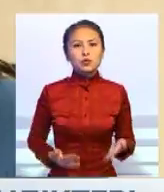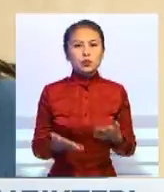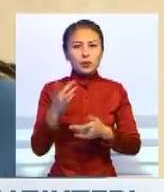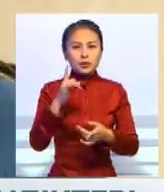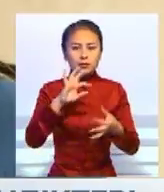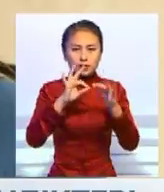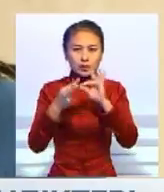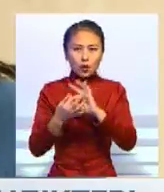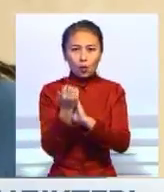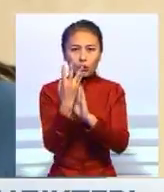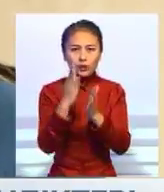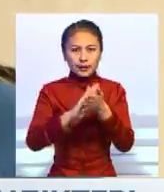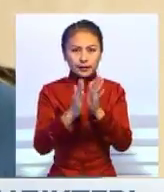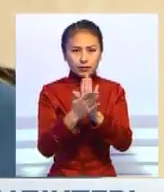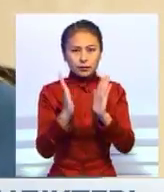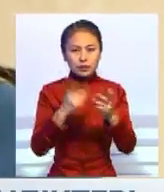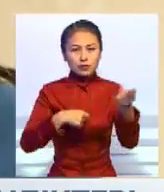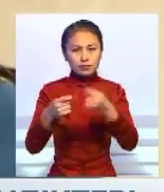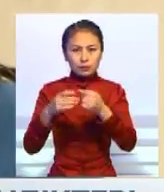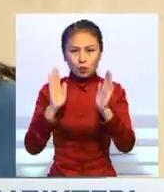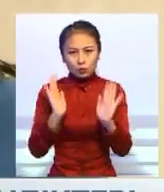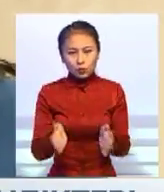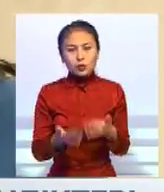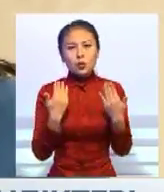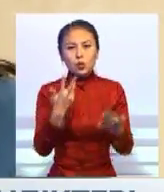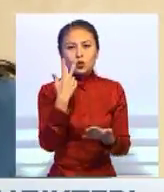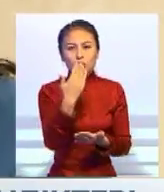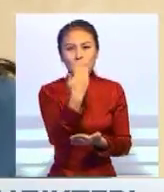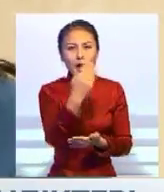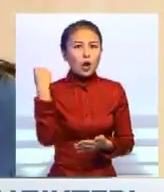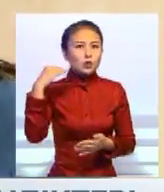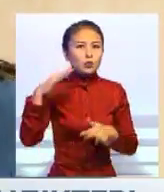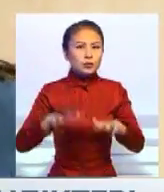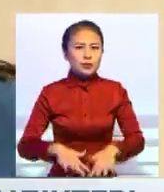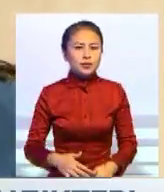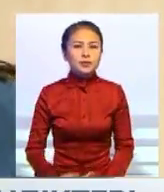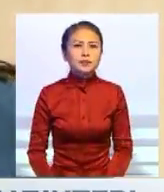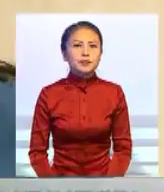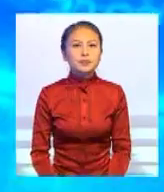бойынша 14 келісім жасалса, оның үшеуі Ақтөбеде іске асуда.